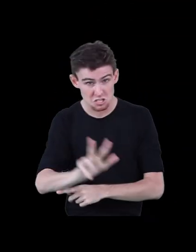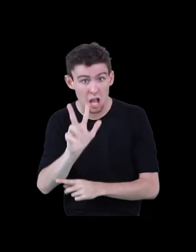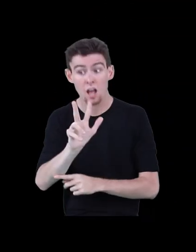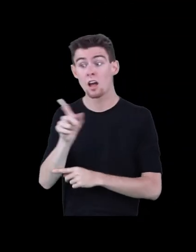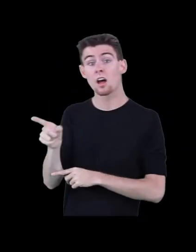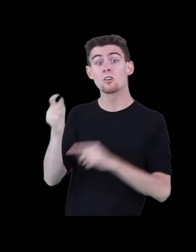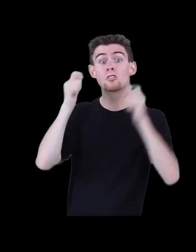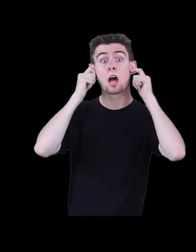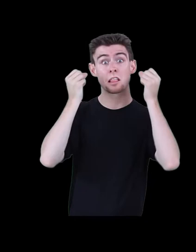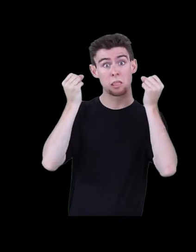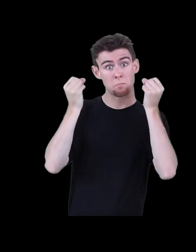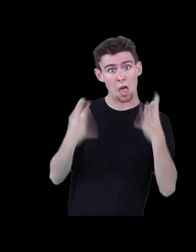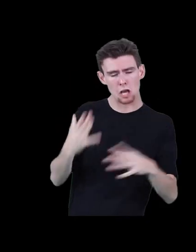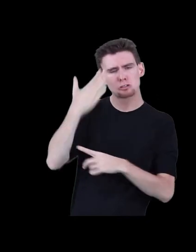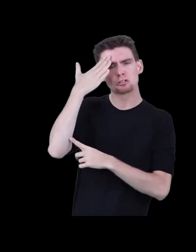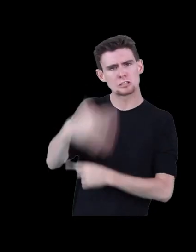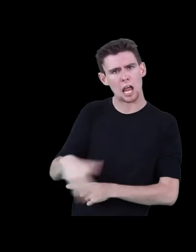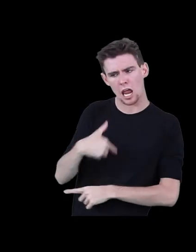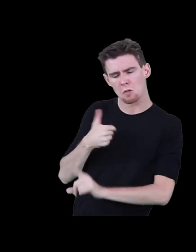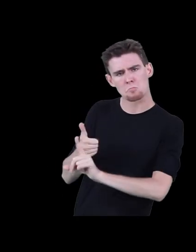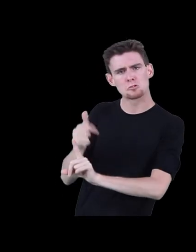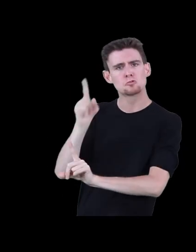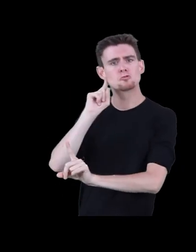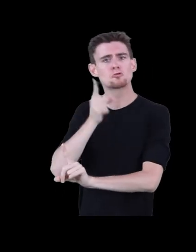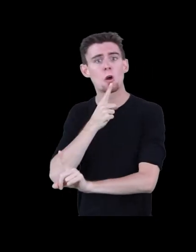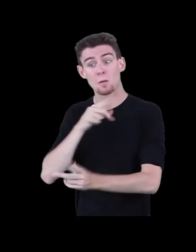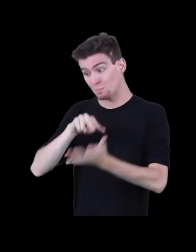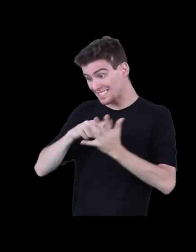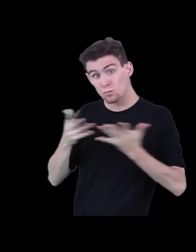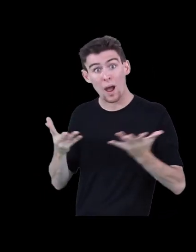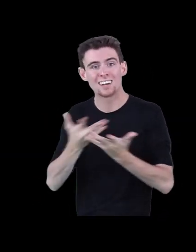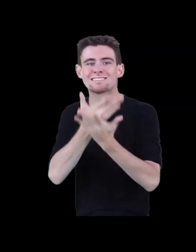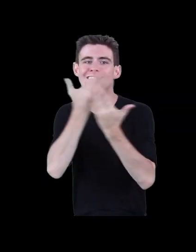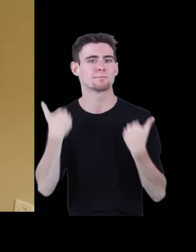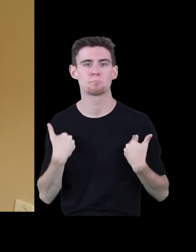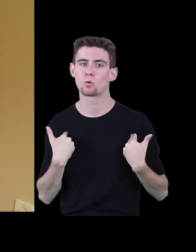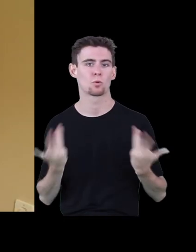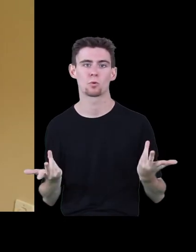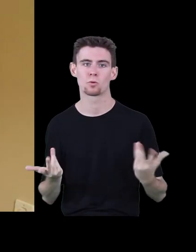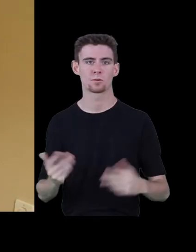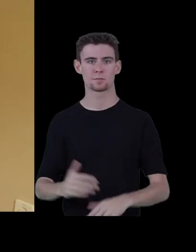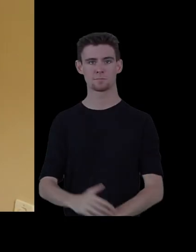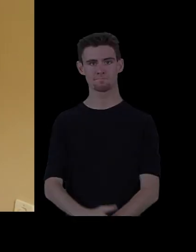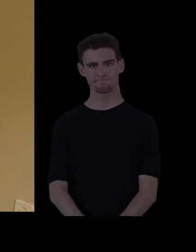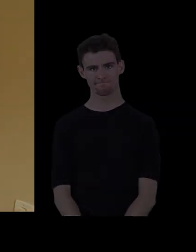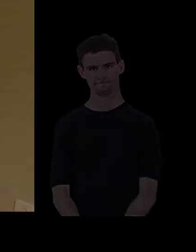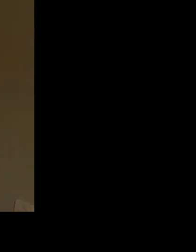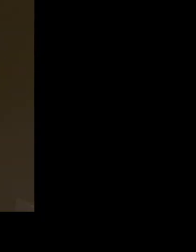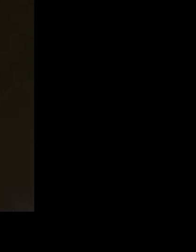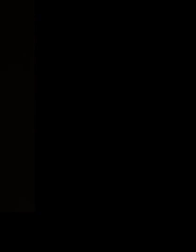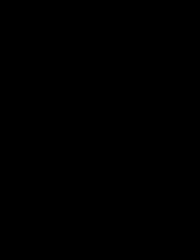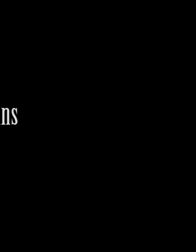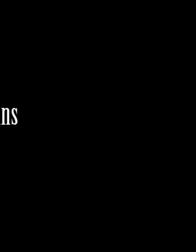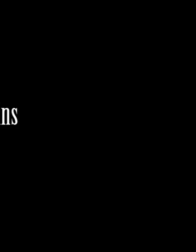3 ans. Il n'y avait pas d'oreille. Alors, je savais qu'il y avait une surdité, mais je ne savais pas ce que ça voulait dire.